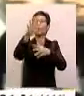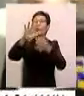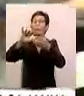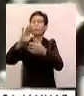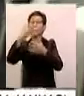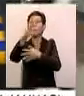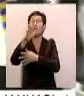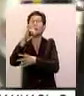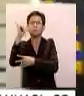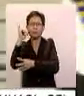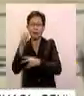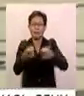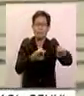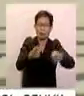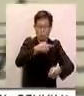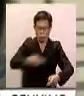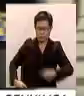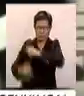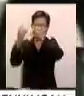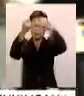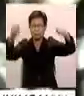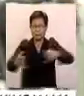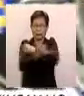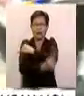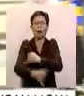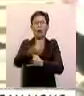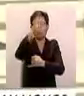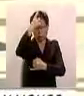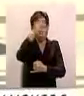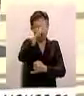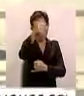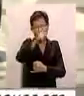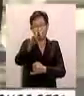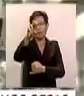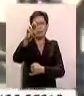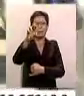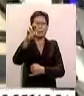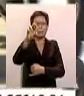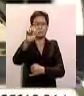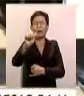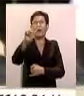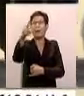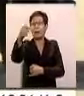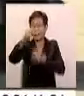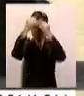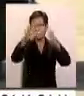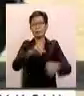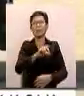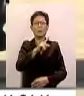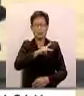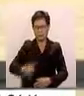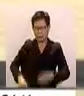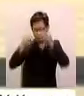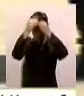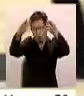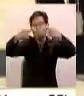Datuk Pengelola Bijaya Raja Istana Negara, Datuk Wan Ahmad Dahlan Abdul Aziz dalam satu kenyataan memberitahu, Seri Paduka memaklumkan perkara itu